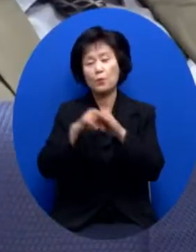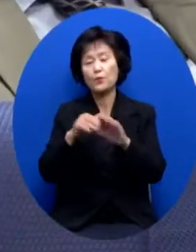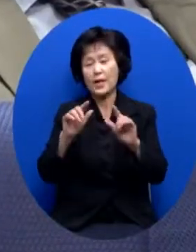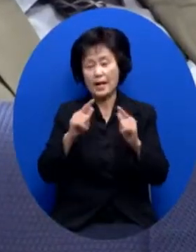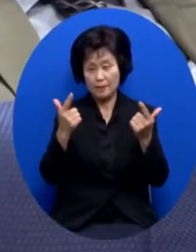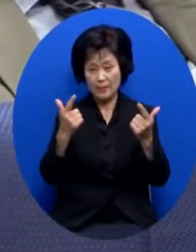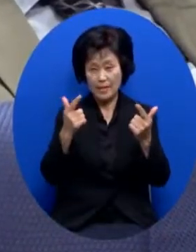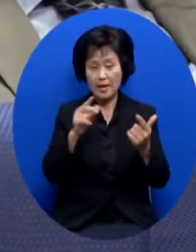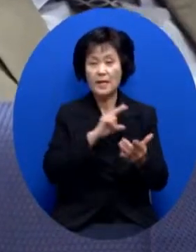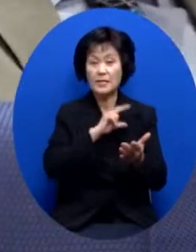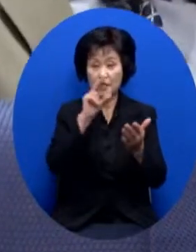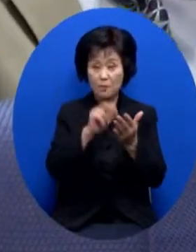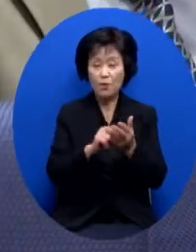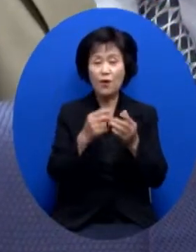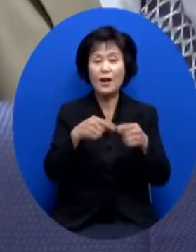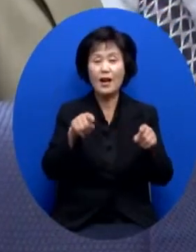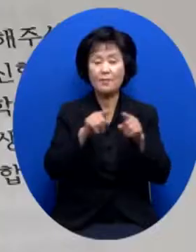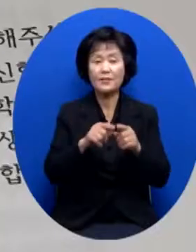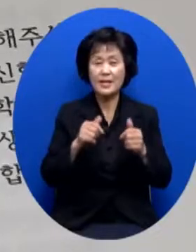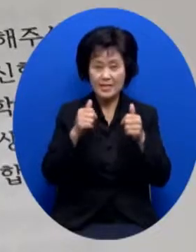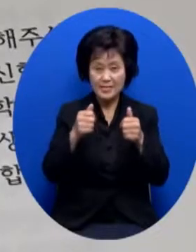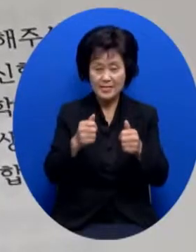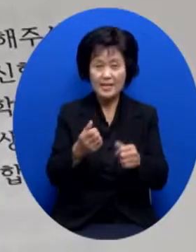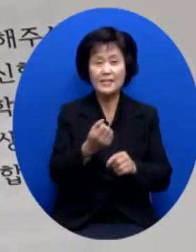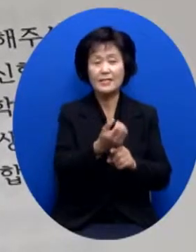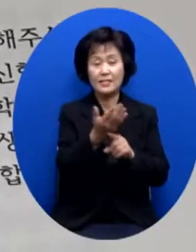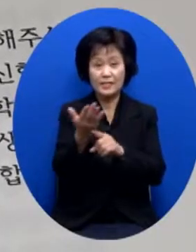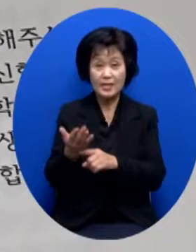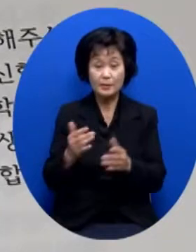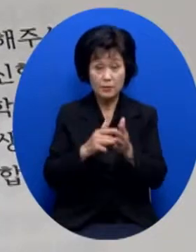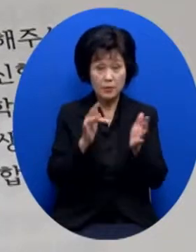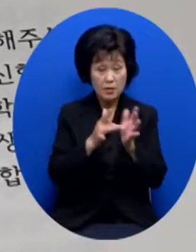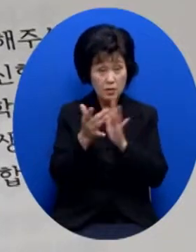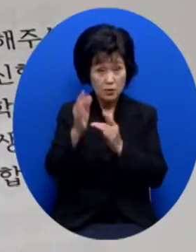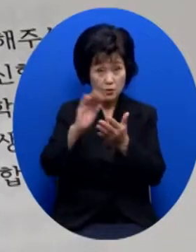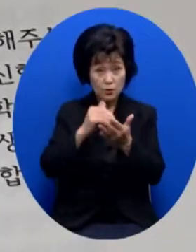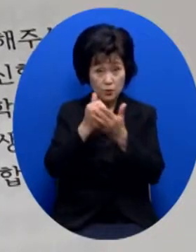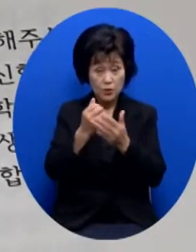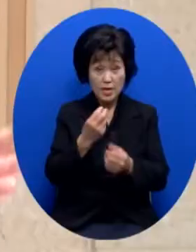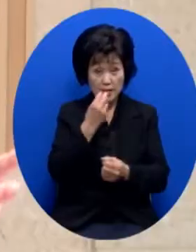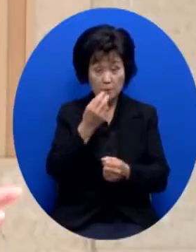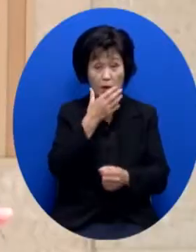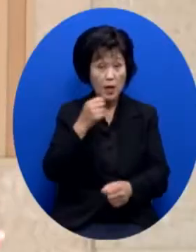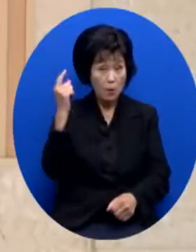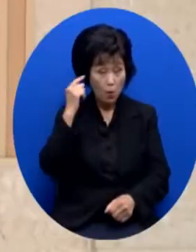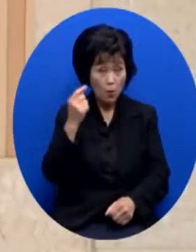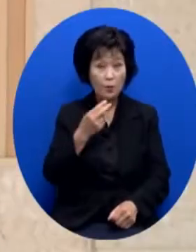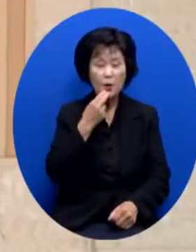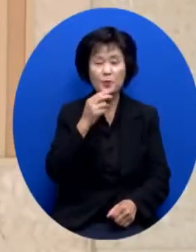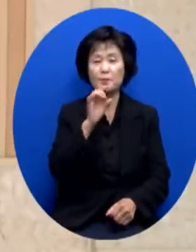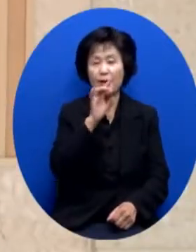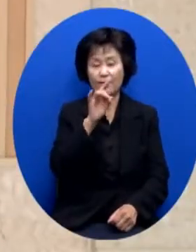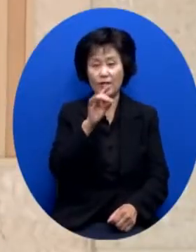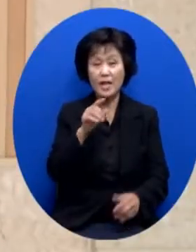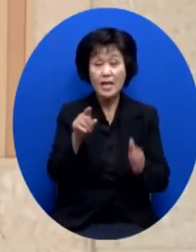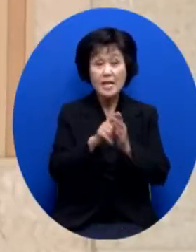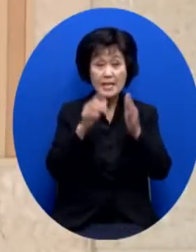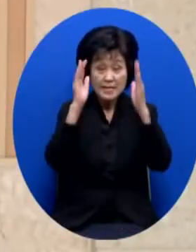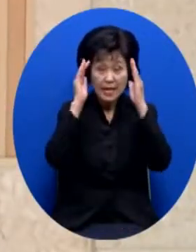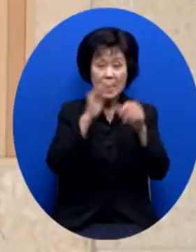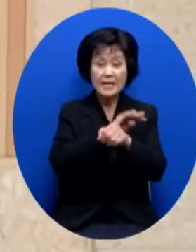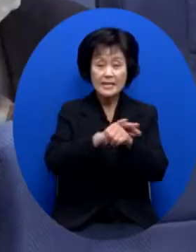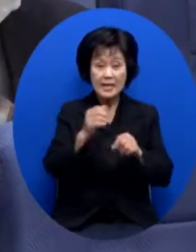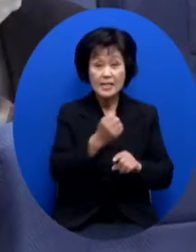함께 인사말을 전했습니다. 장 총장은 예수 그리스도의 생명의 복음이 없으면 안 된다며 신학을 가장 잘 배우는